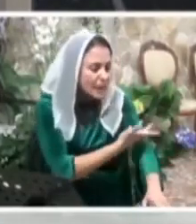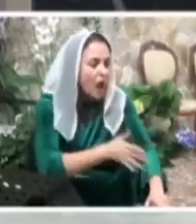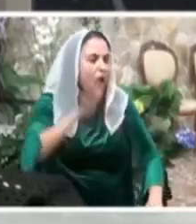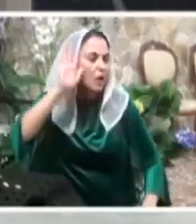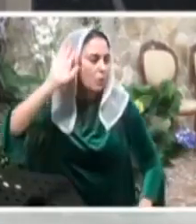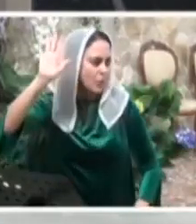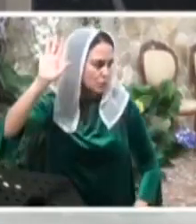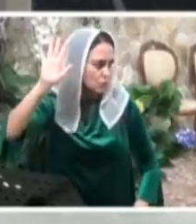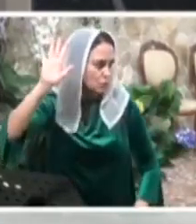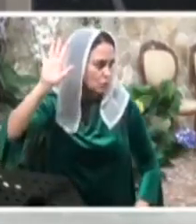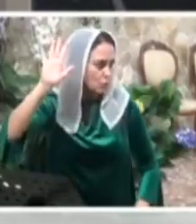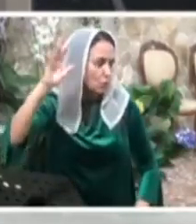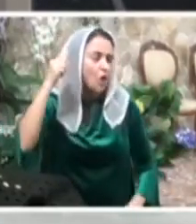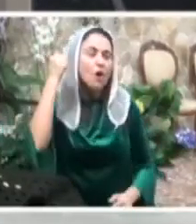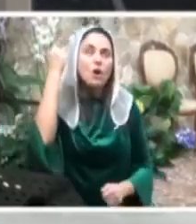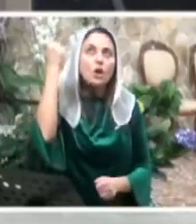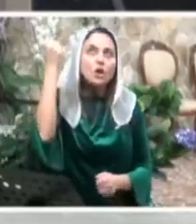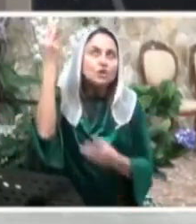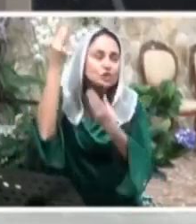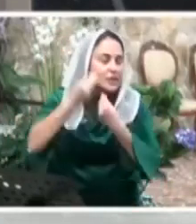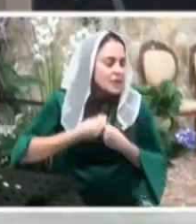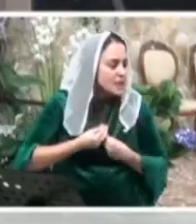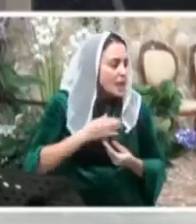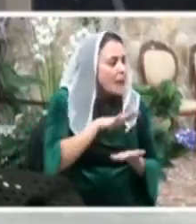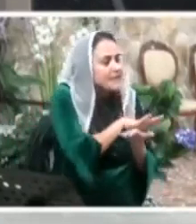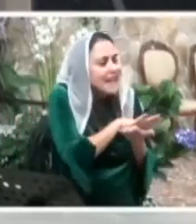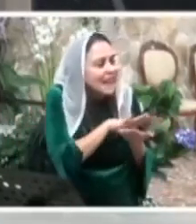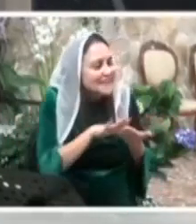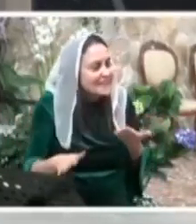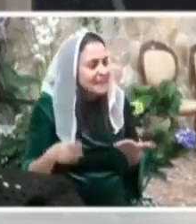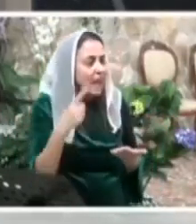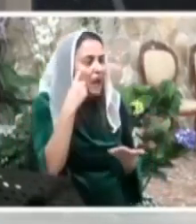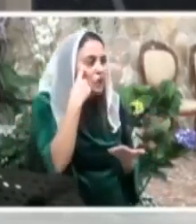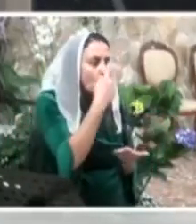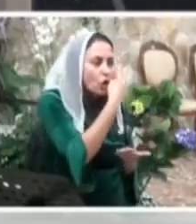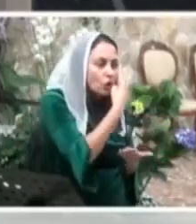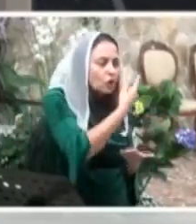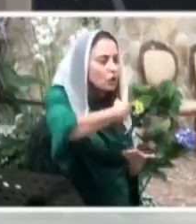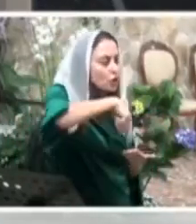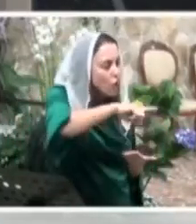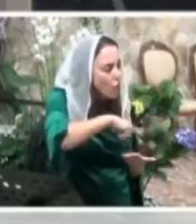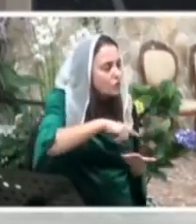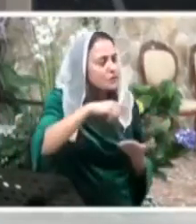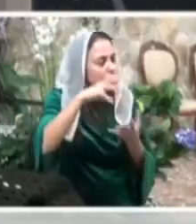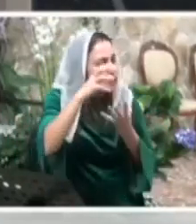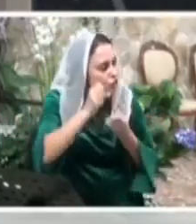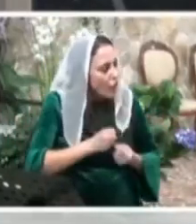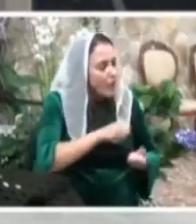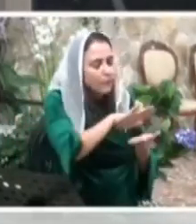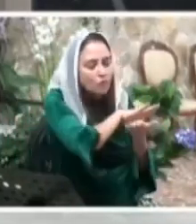purifichi i nostri sguardi e che il nostro occhio sia puro.